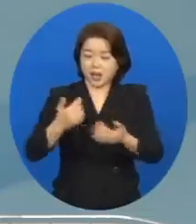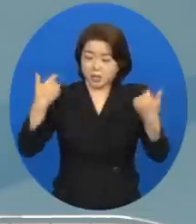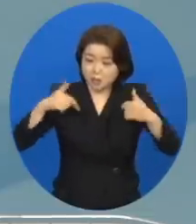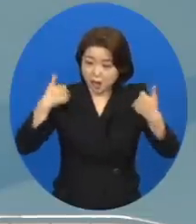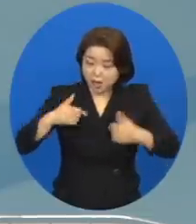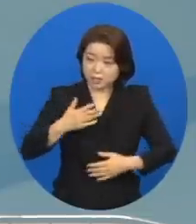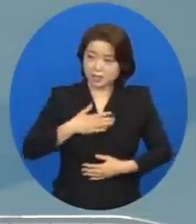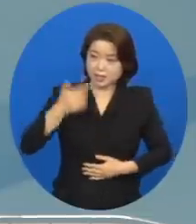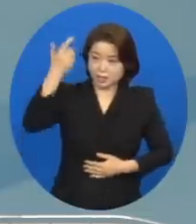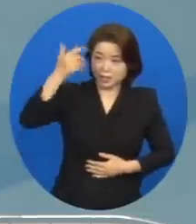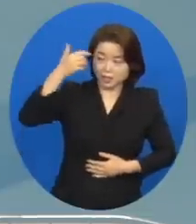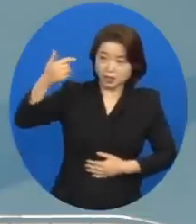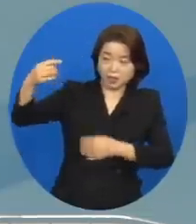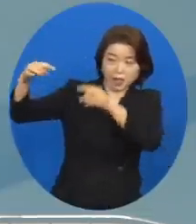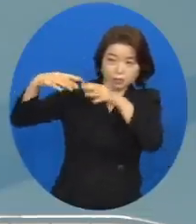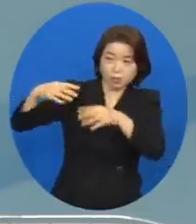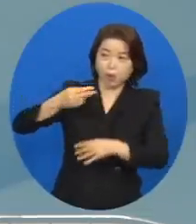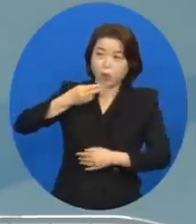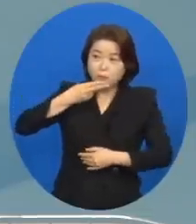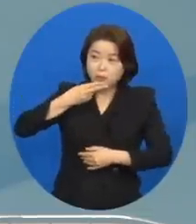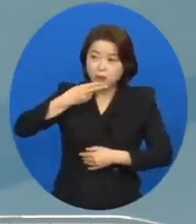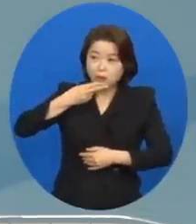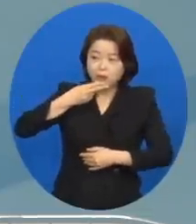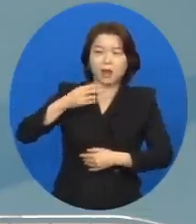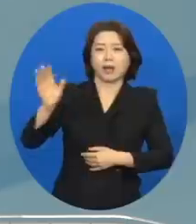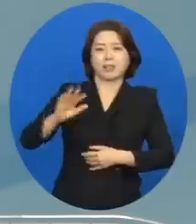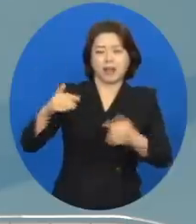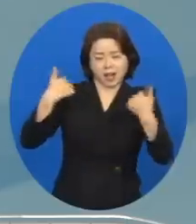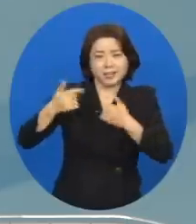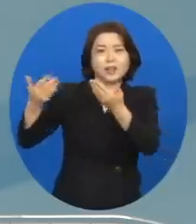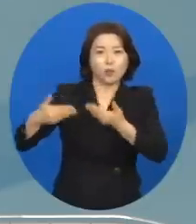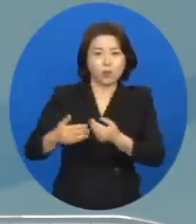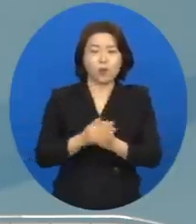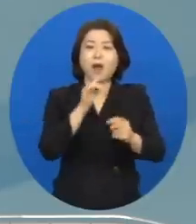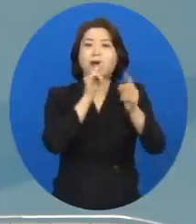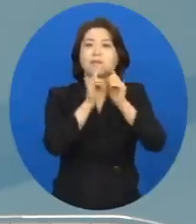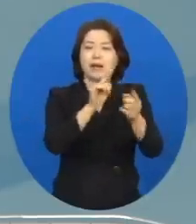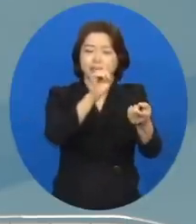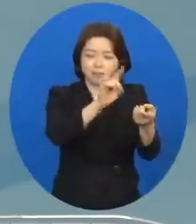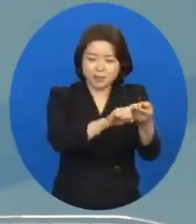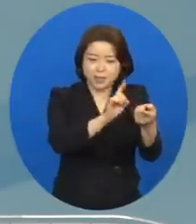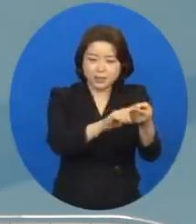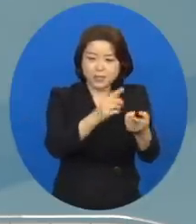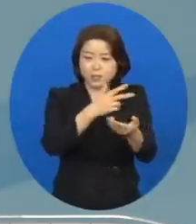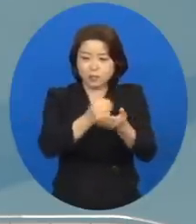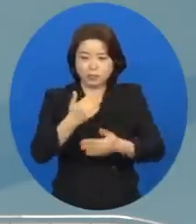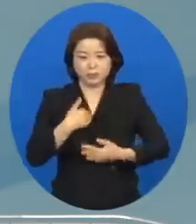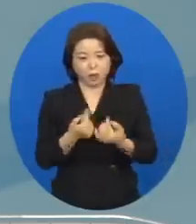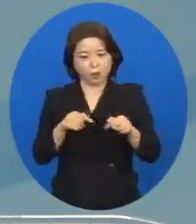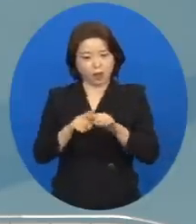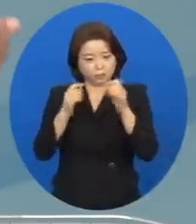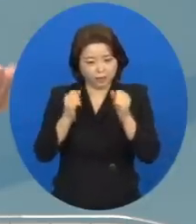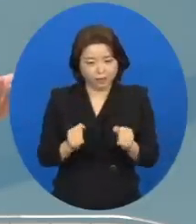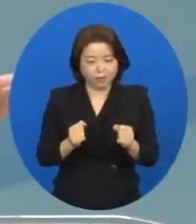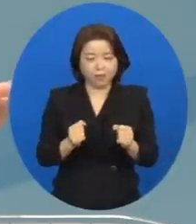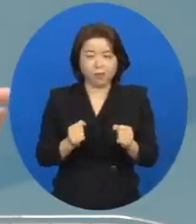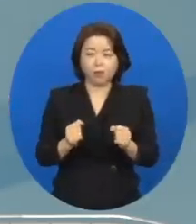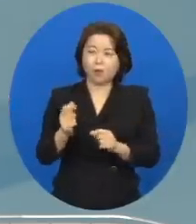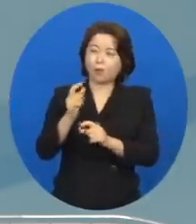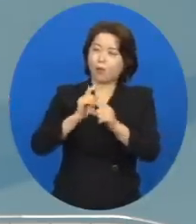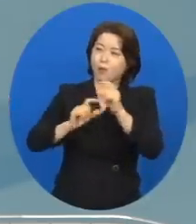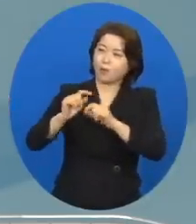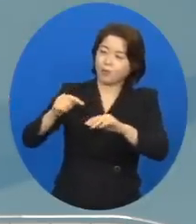영감을 주시지 않은 것은 아니었어요. 말씀 그 자체이신 주님이 저와 함께 계신데 뭘 더 다른